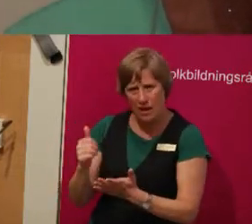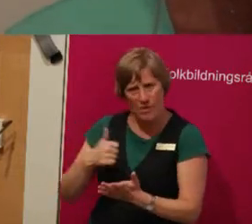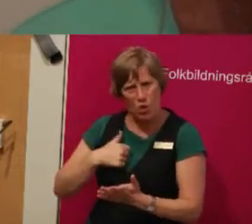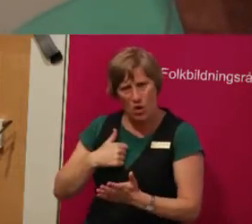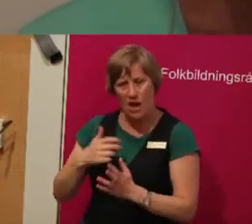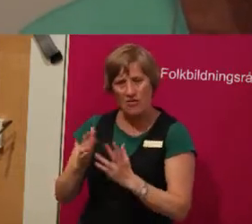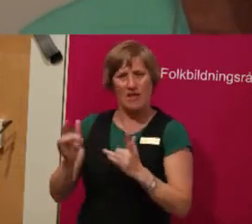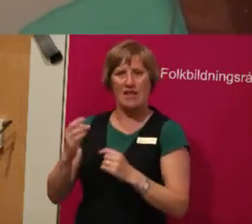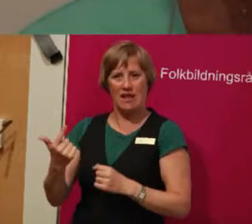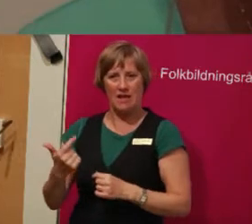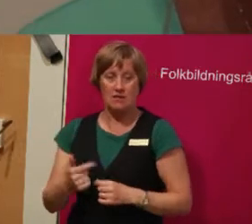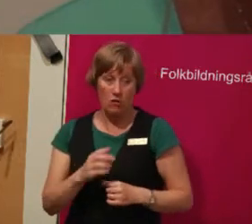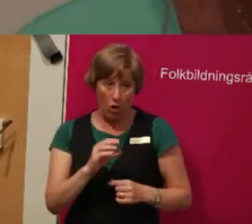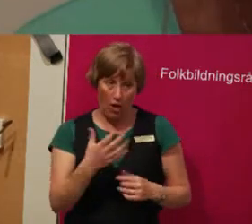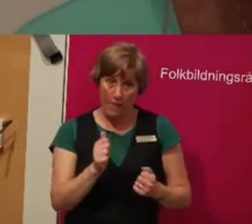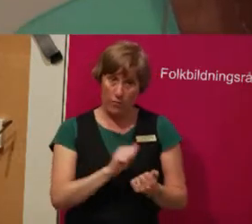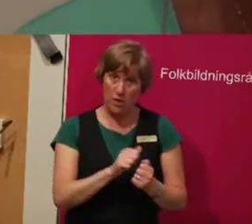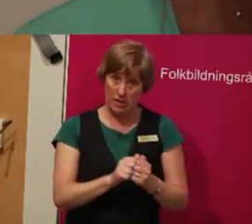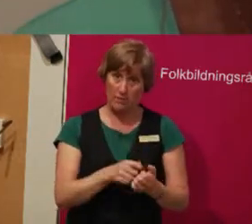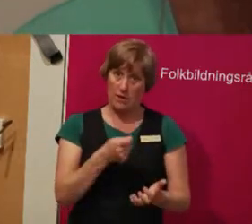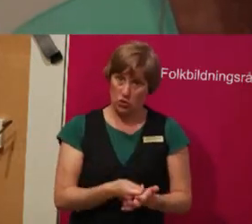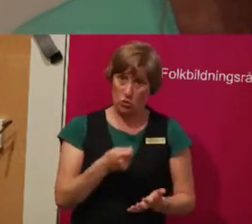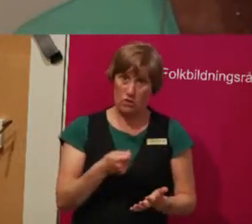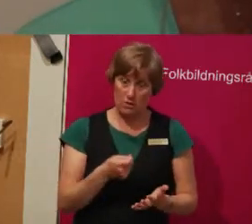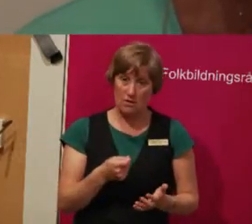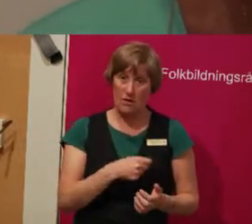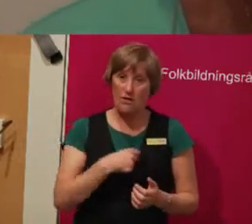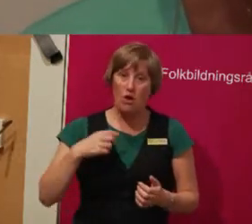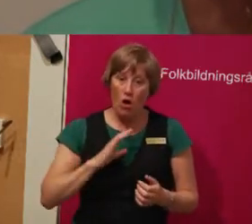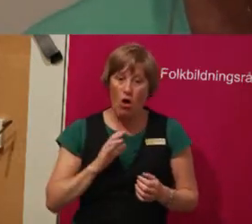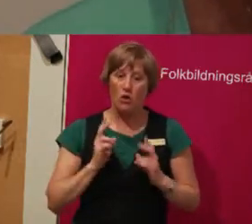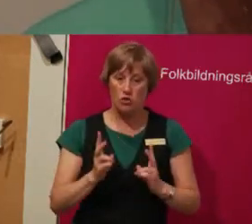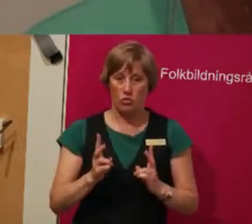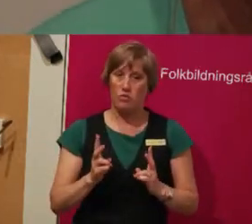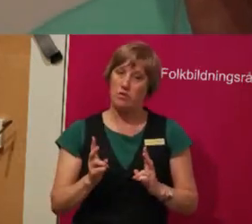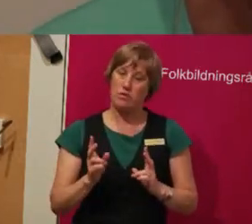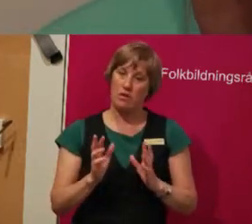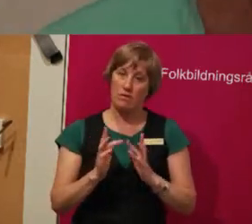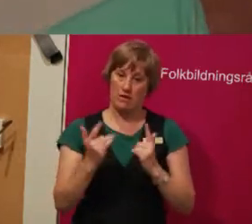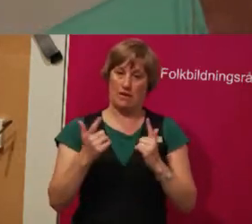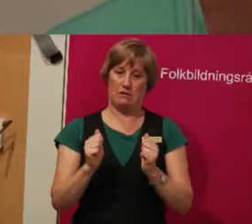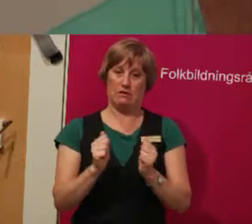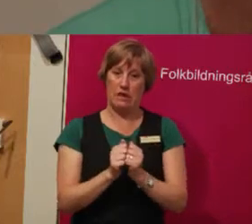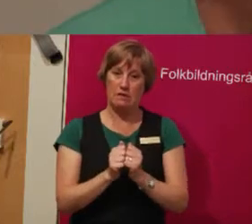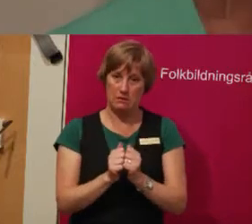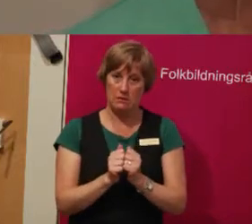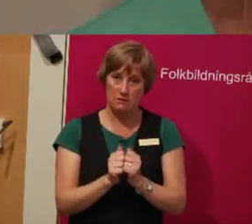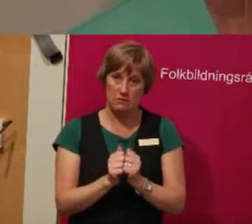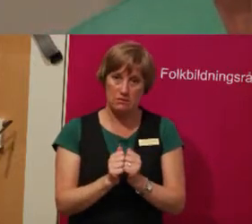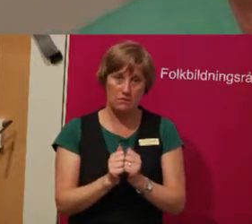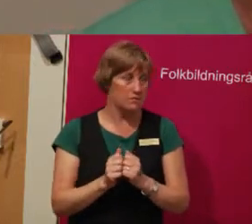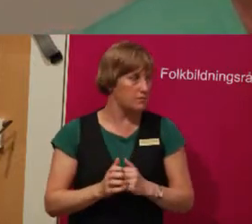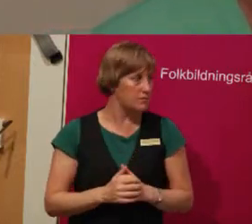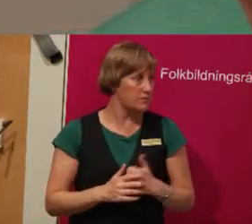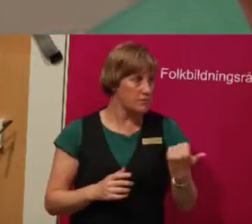kvar? Ja, det är ju politiskt. Att vi faktiskt har det fria fortfarande kvar ifrån statligt håll. Skiljer